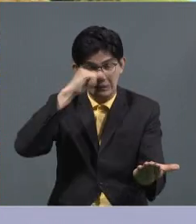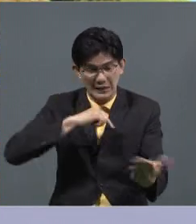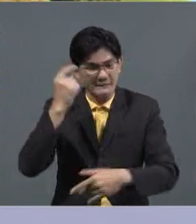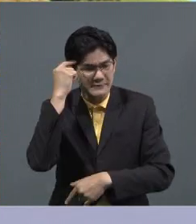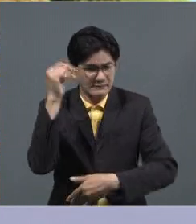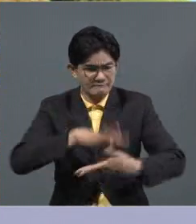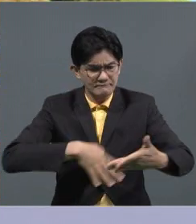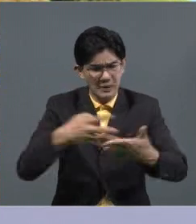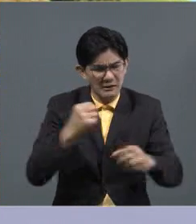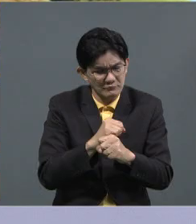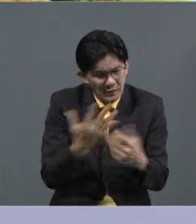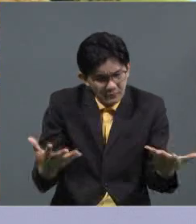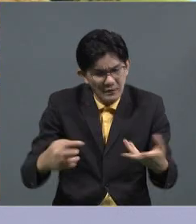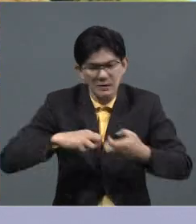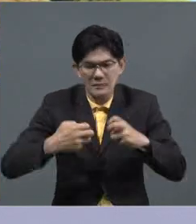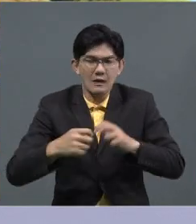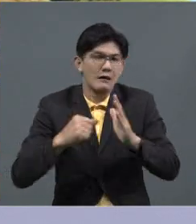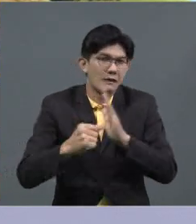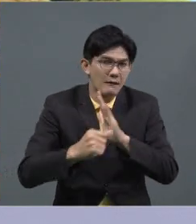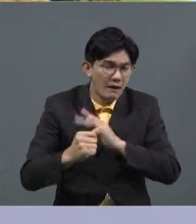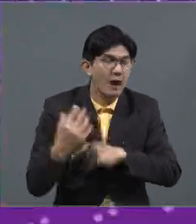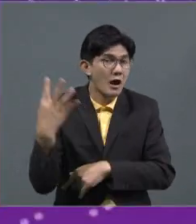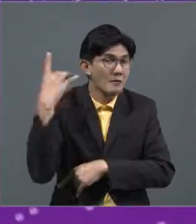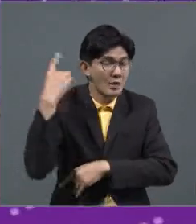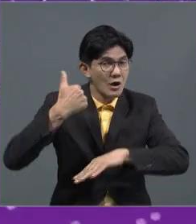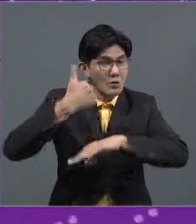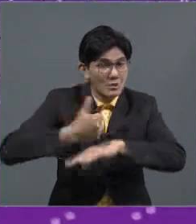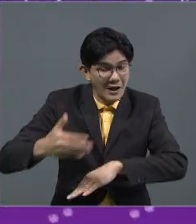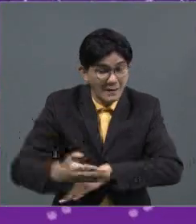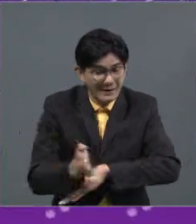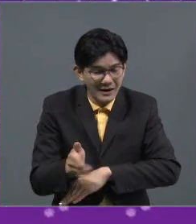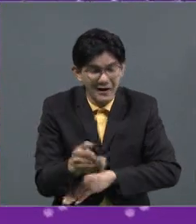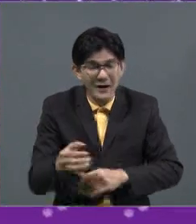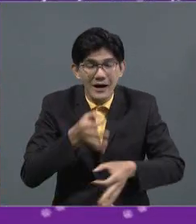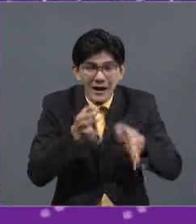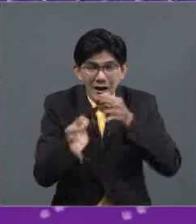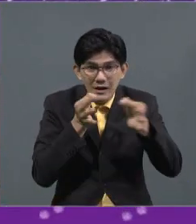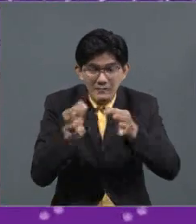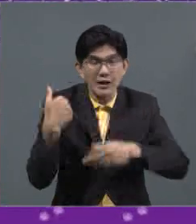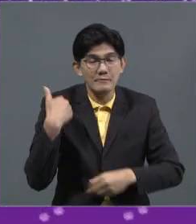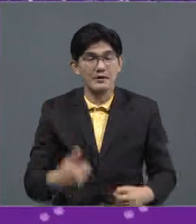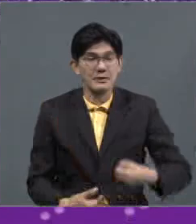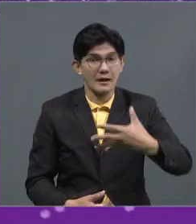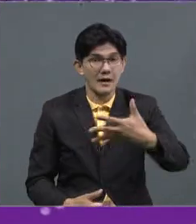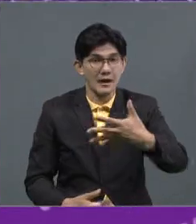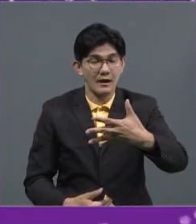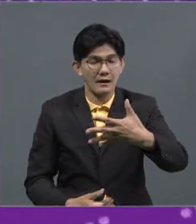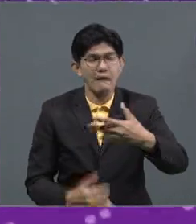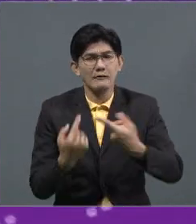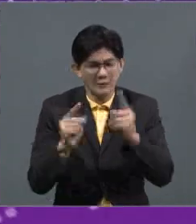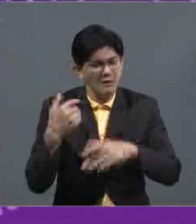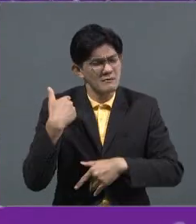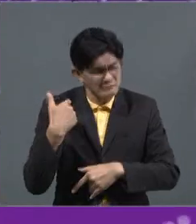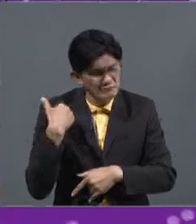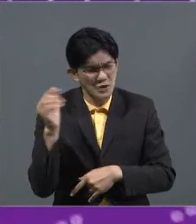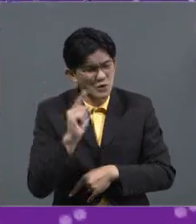จะใช้มาตรการอะไรในการแก้ปัญหาเมื่อวานนี้อธิบดีกรมประมงเนี่ยอธิบายมาตรการออกมา5อย่างแต่ทีนี้มันยังมีอีกประเด็น